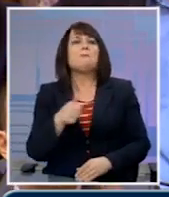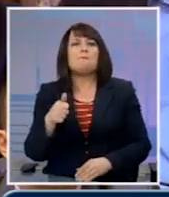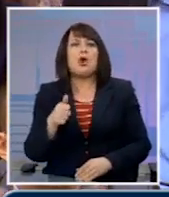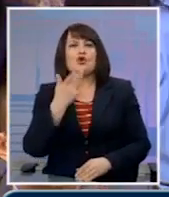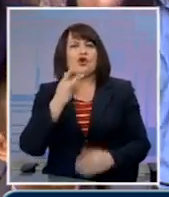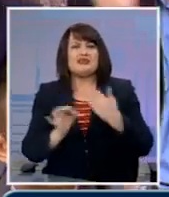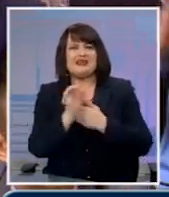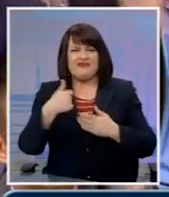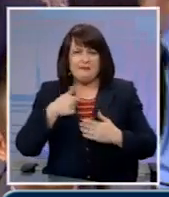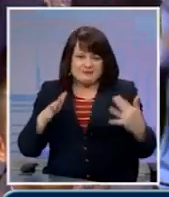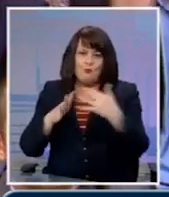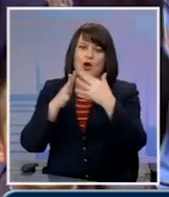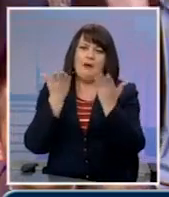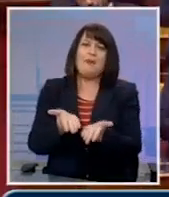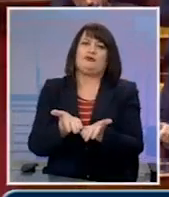χρυσή